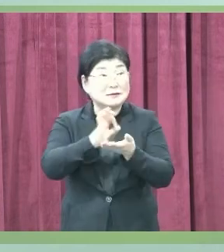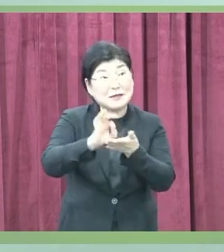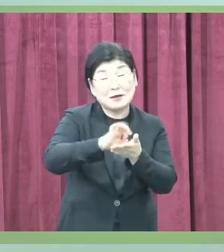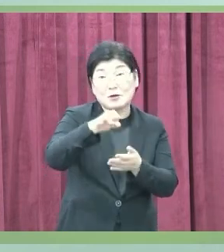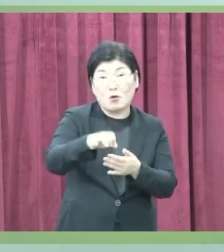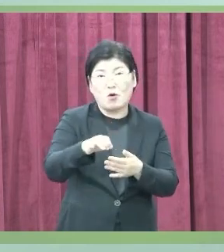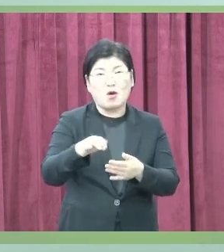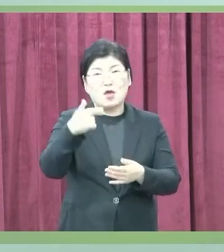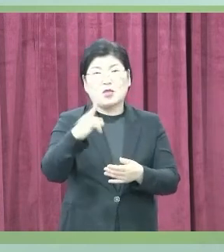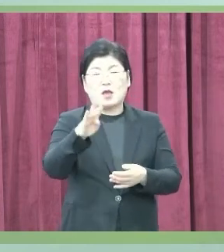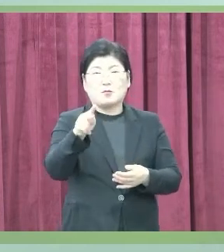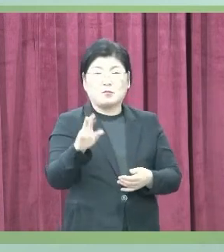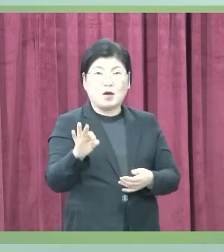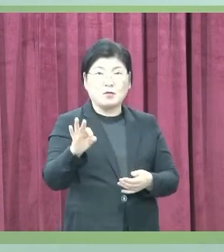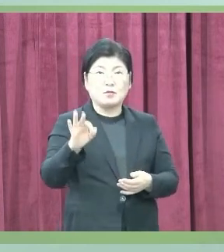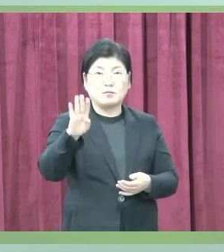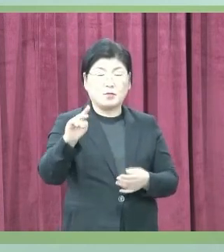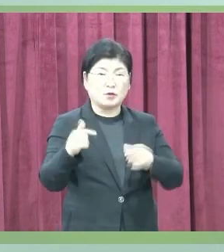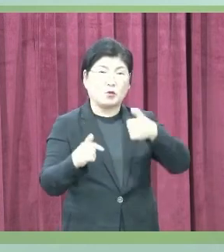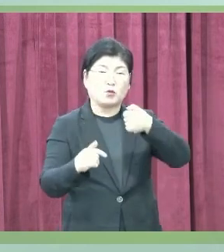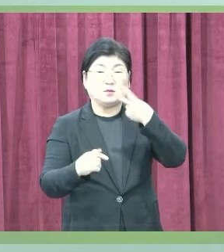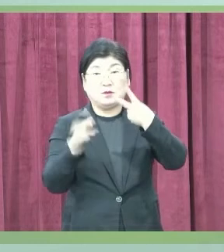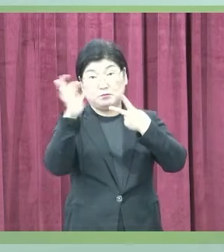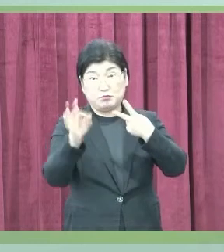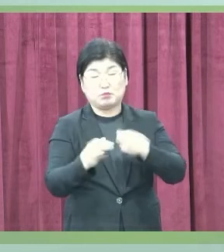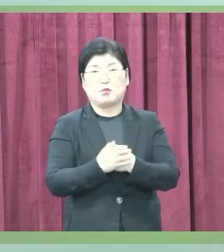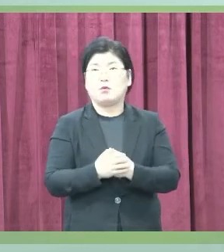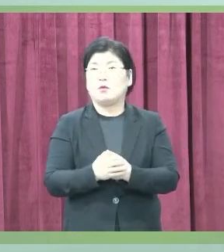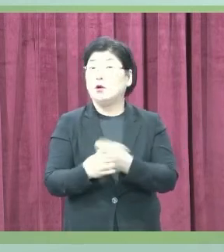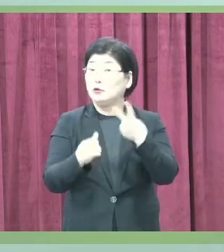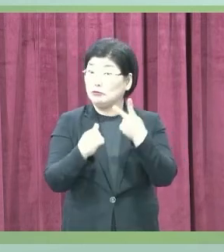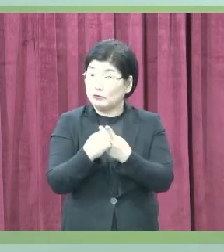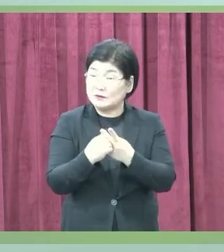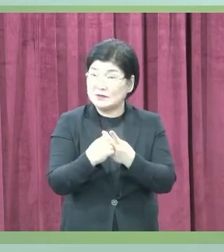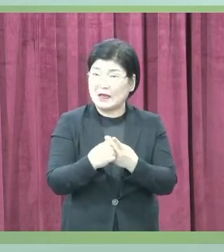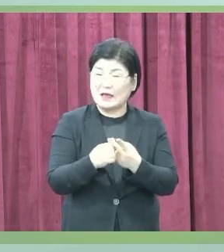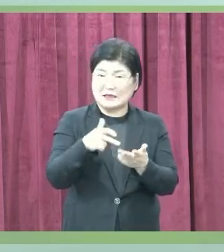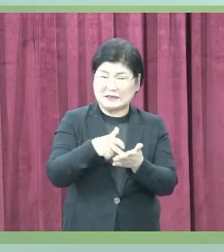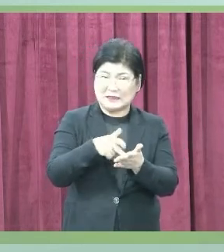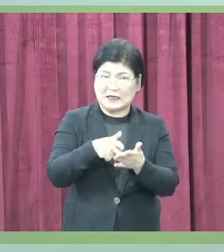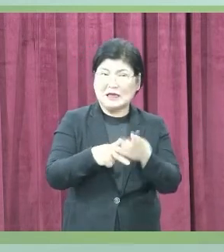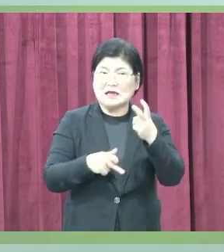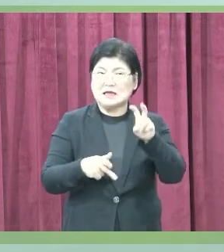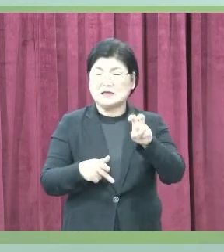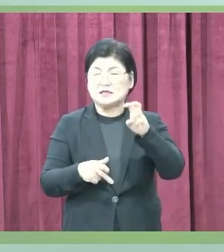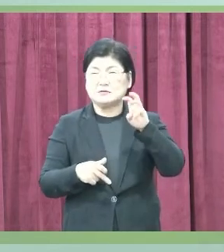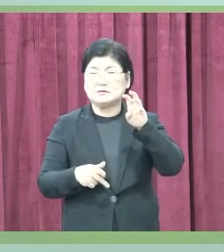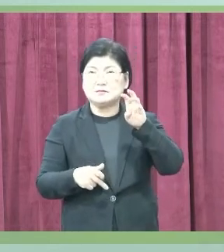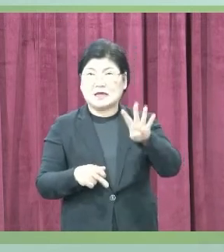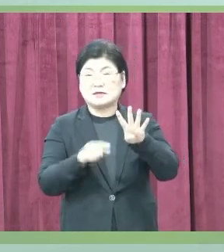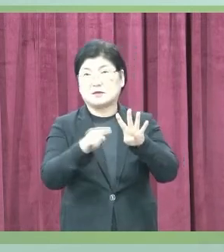유형은 뇌병변으로서 52%, 두 번째가 지체장애인 24.8%, 그